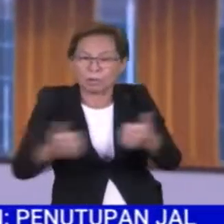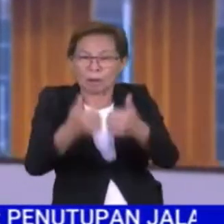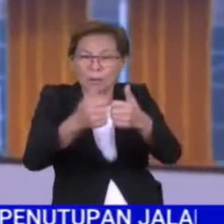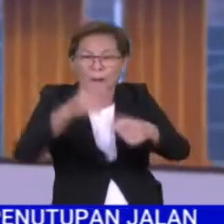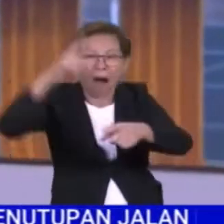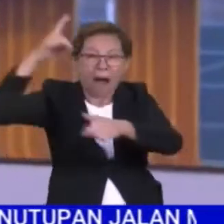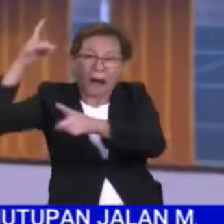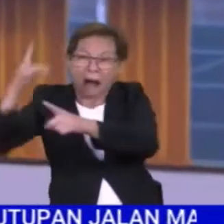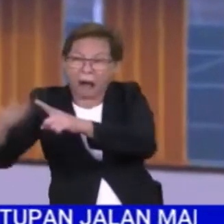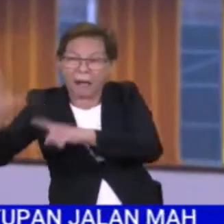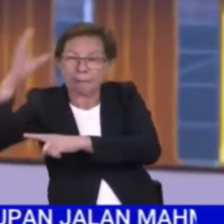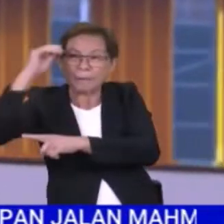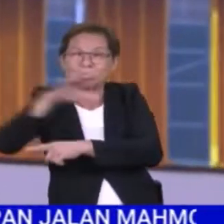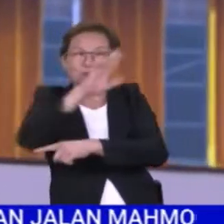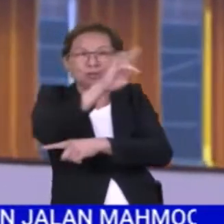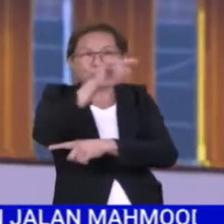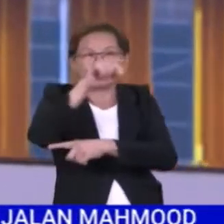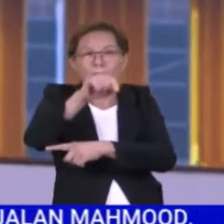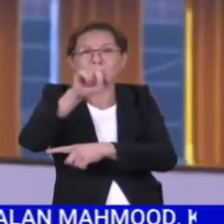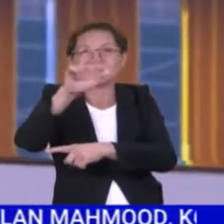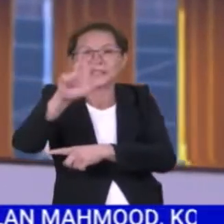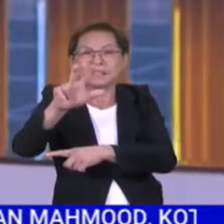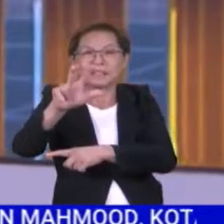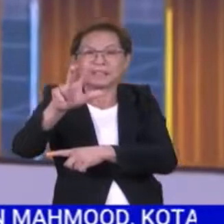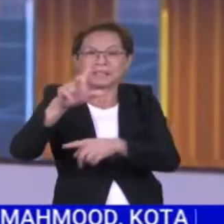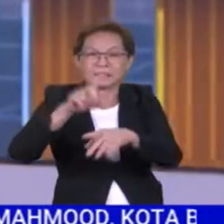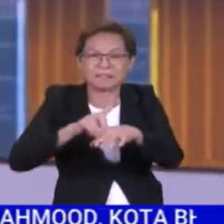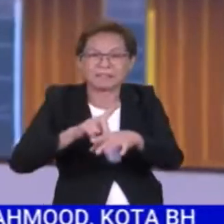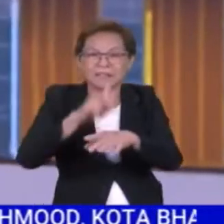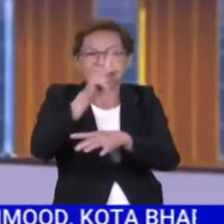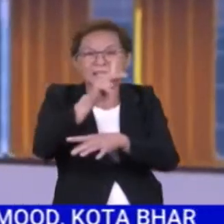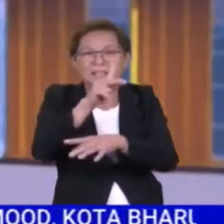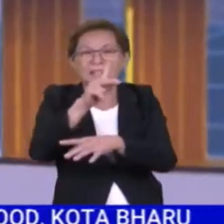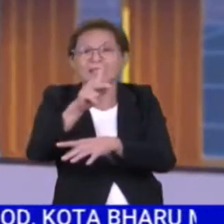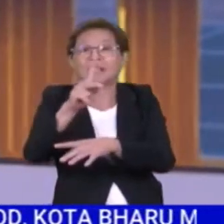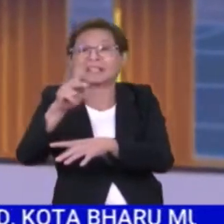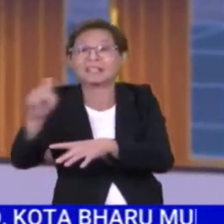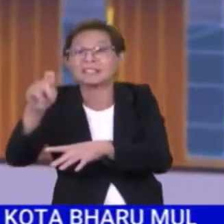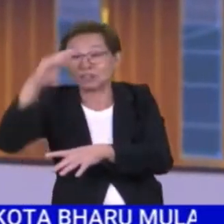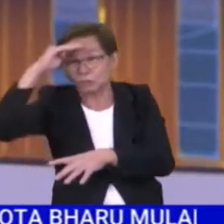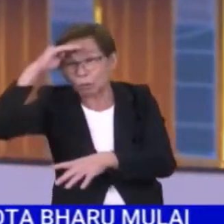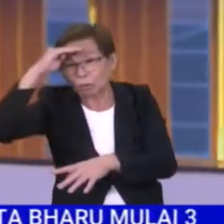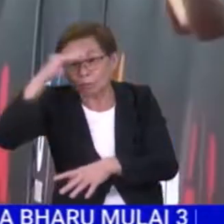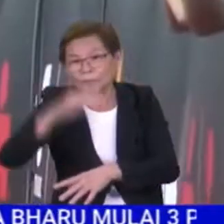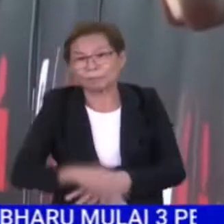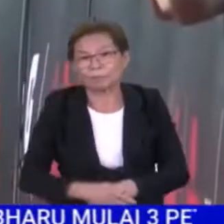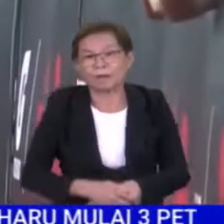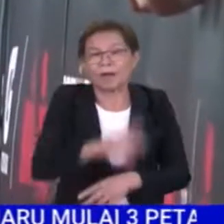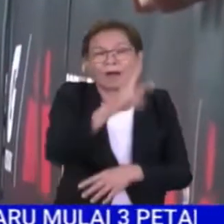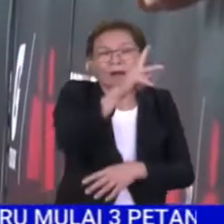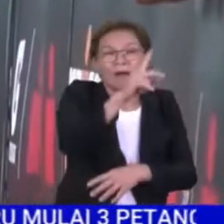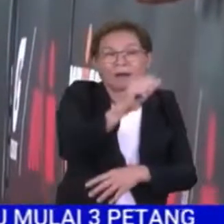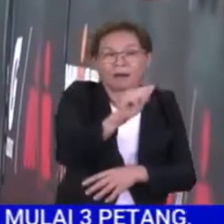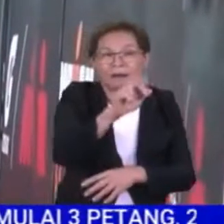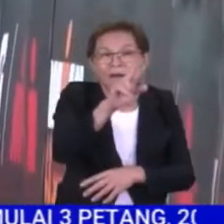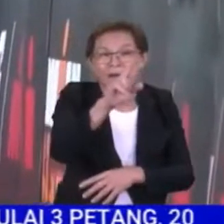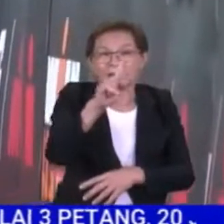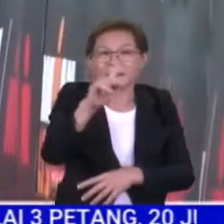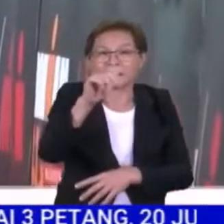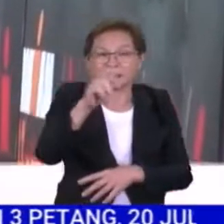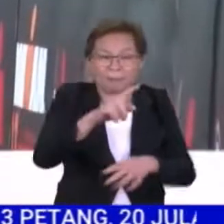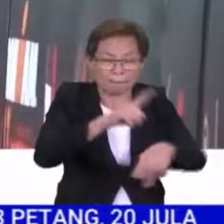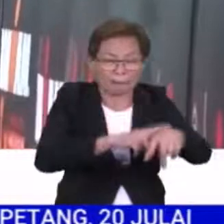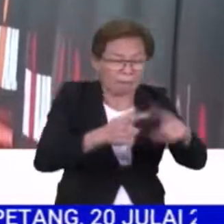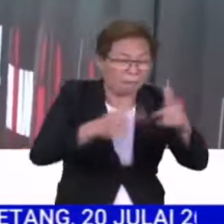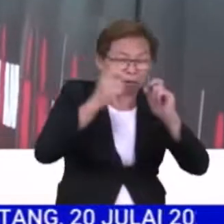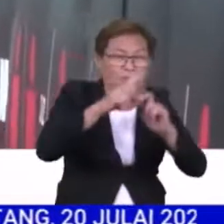Ironman 70.3 Desaru di Kota Tinggi, Johor. Miguel Engkakian merekodkan masa terpantas